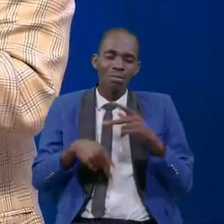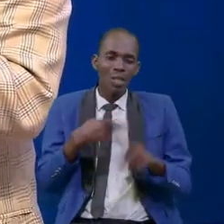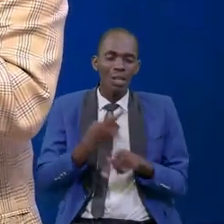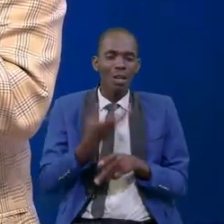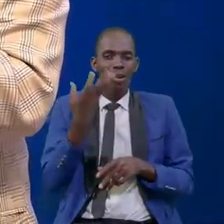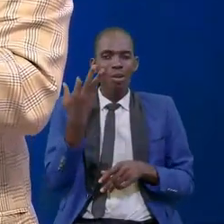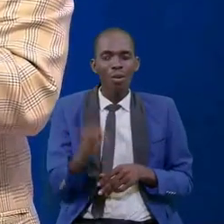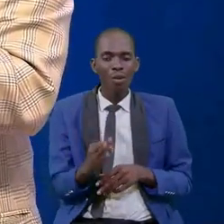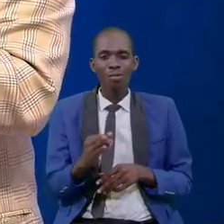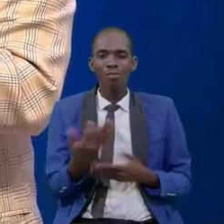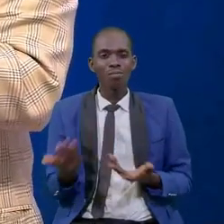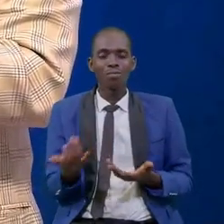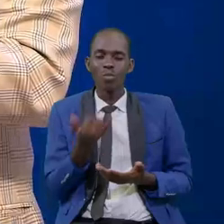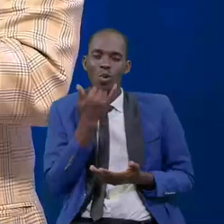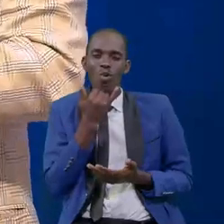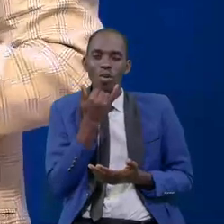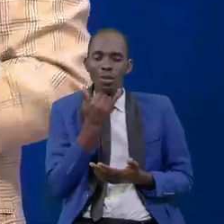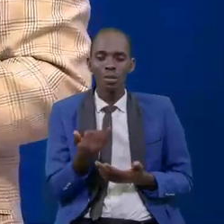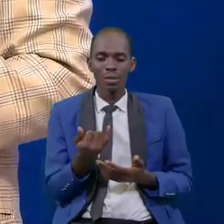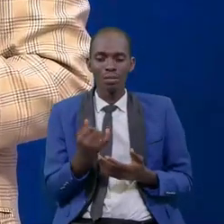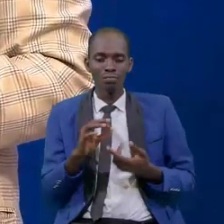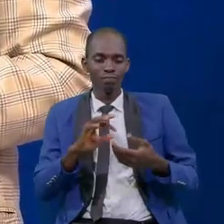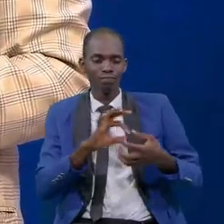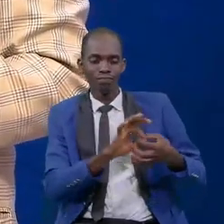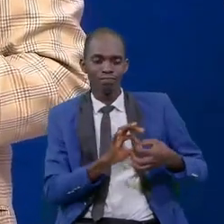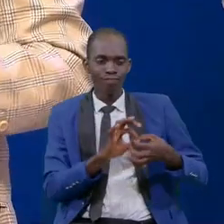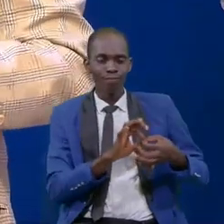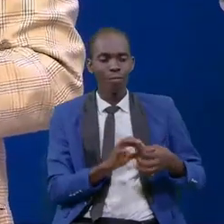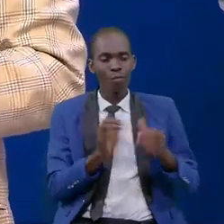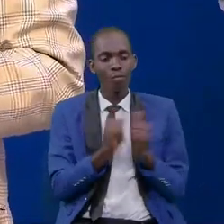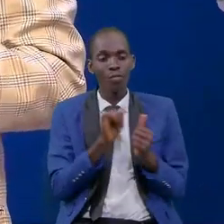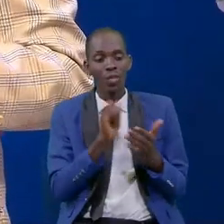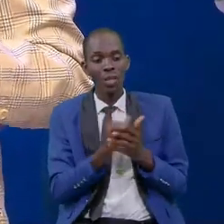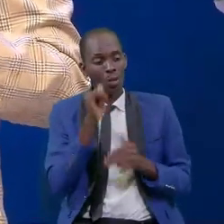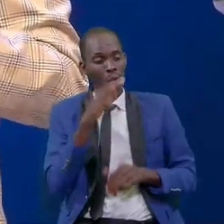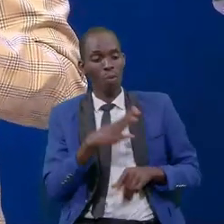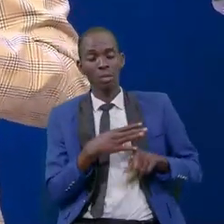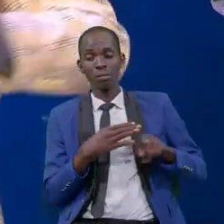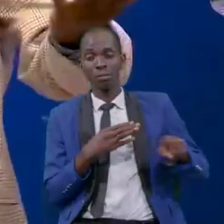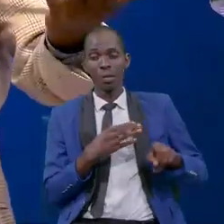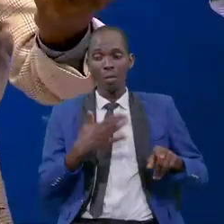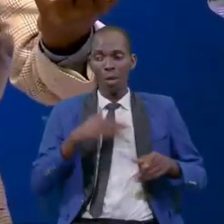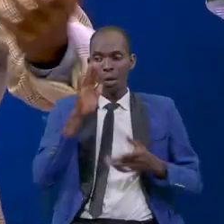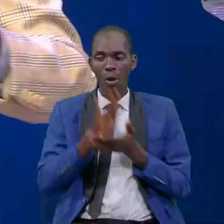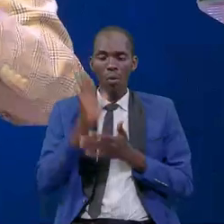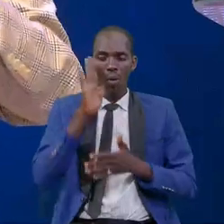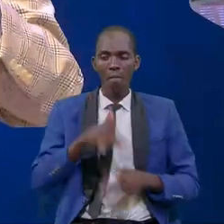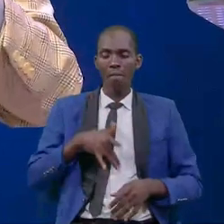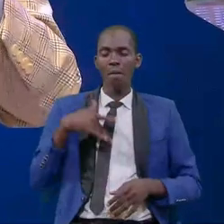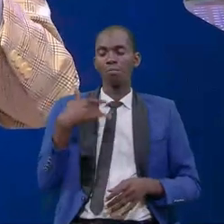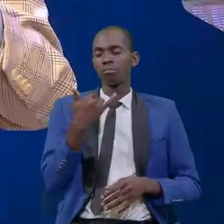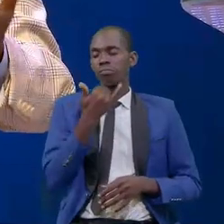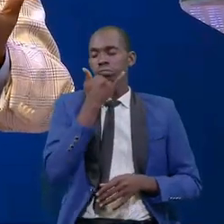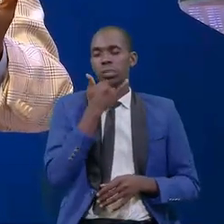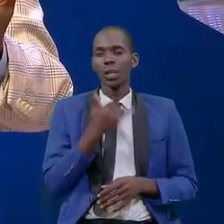que j'ai cette relation-là avec la femme-là, ma femme serait